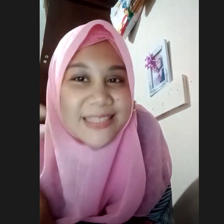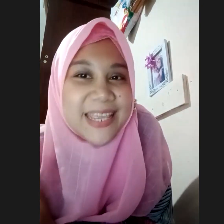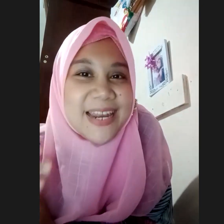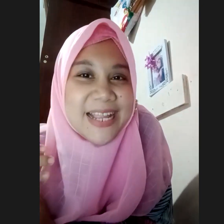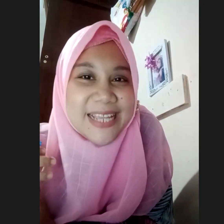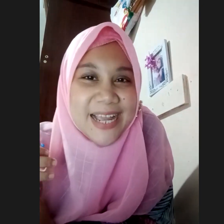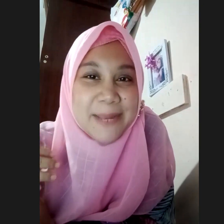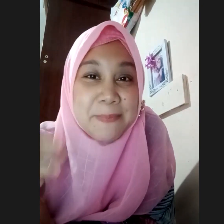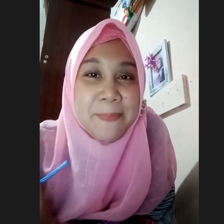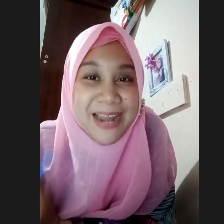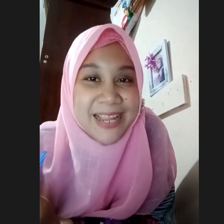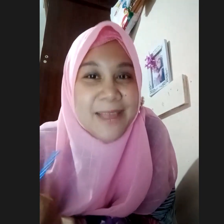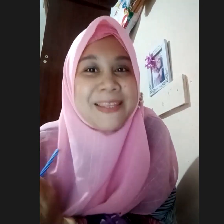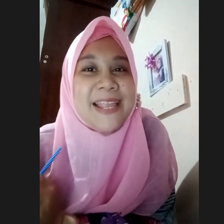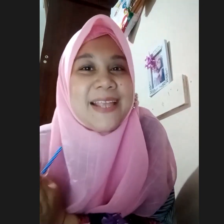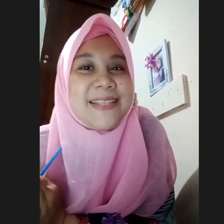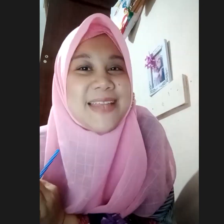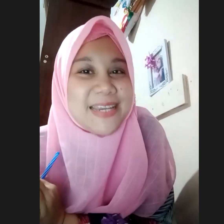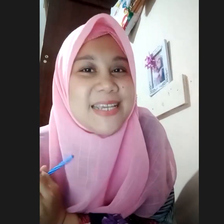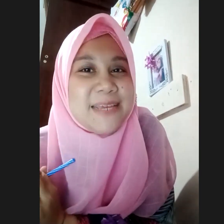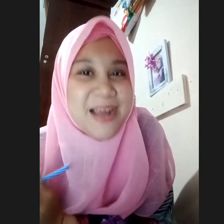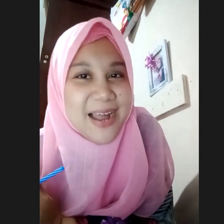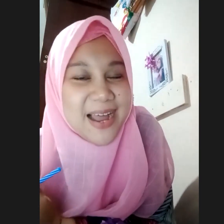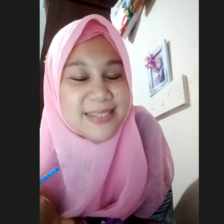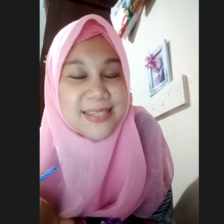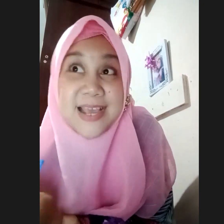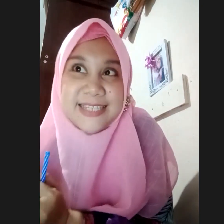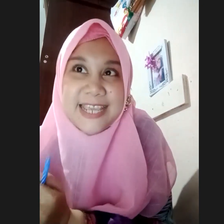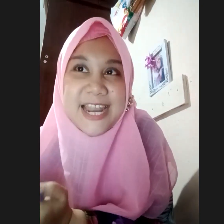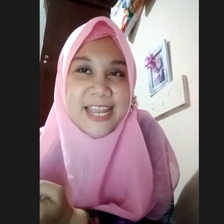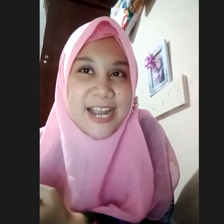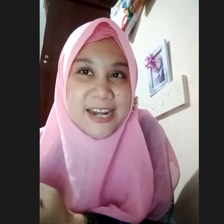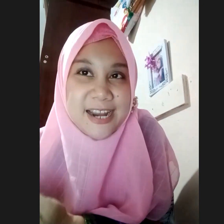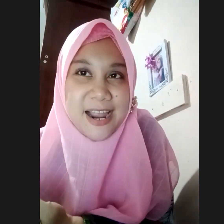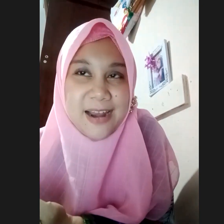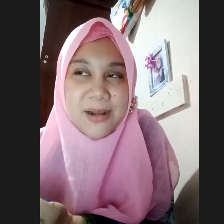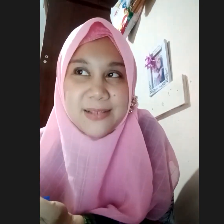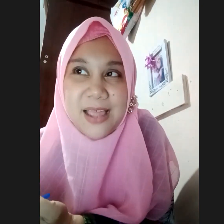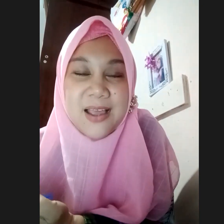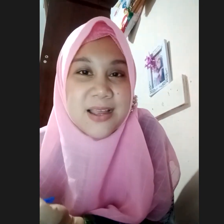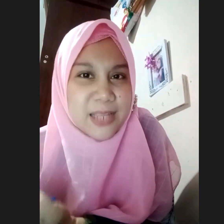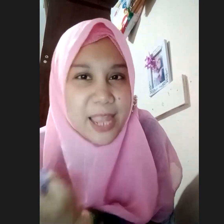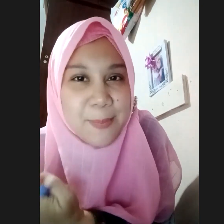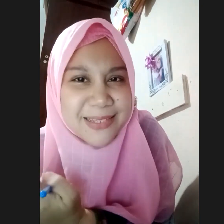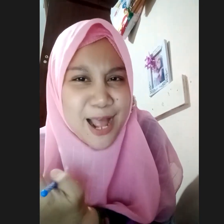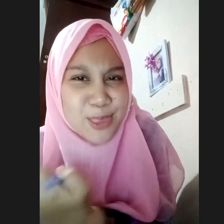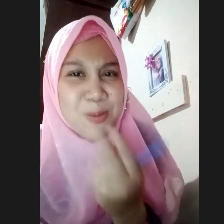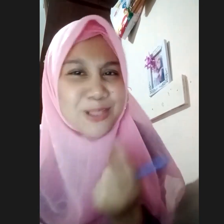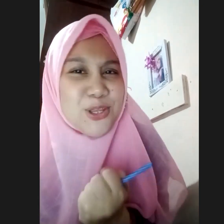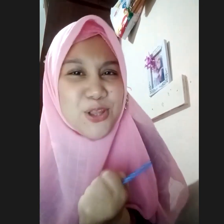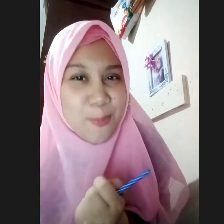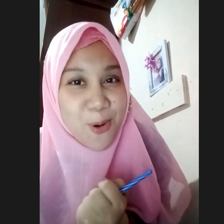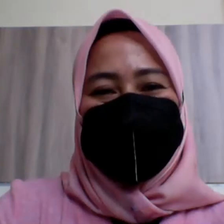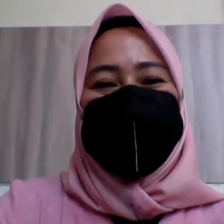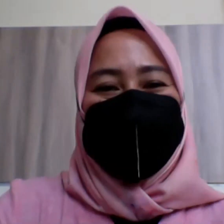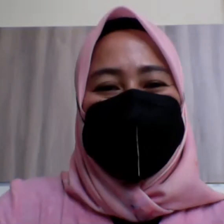Kalau sekiranya bagi penanya yang pertanyaannya sedang dibahas, sekiranya rekan-rekan merasa kayaknya masih gantung, masih